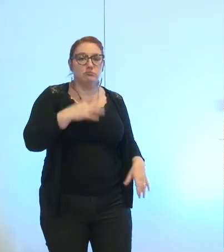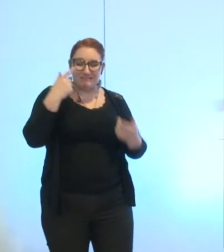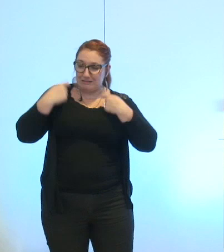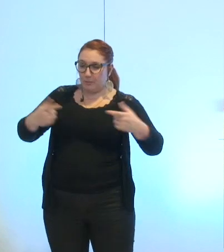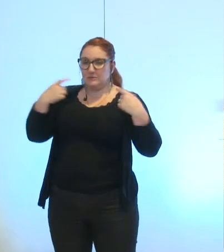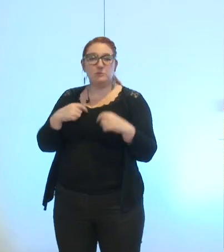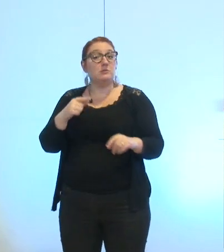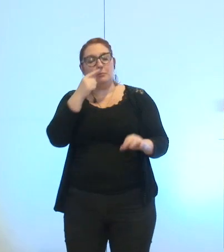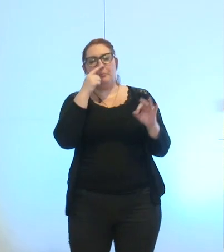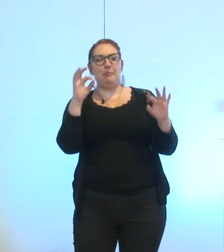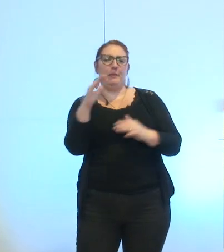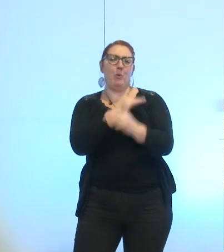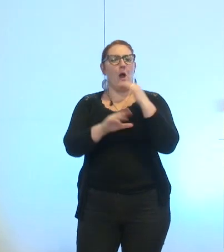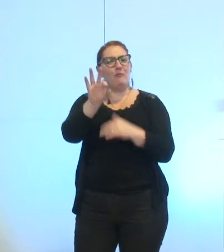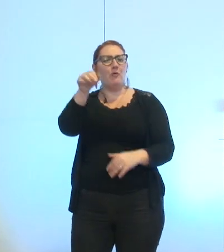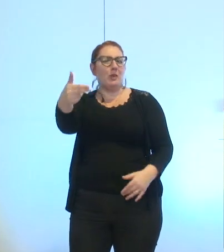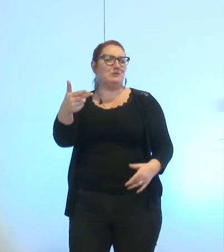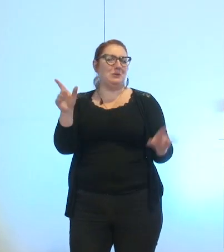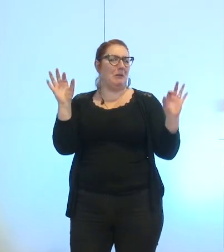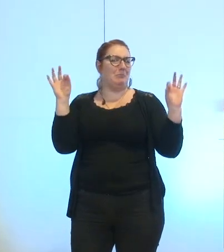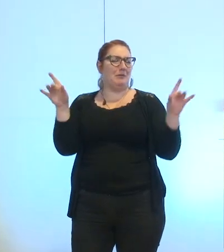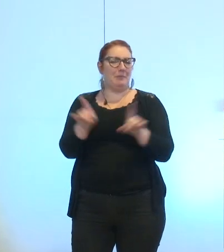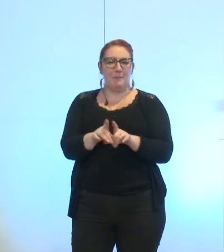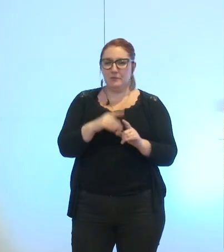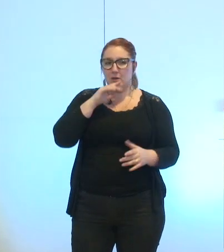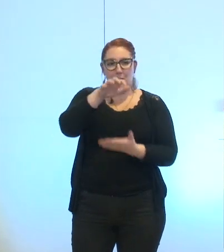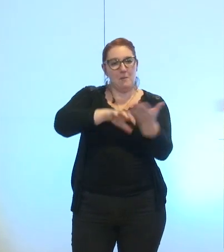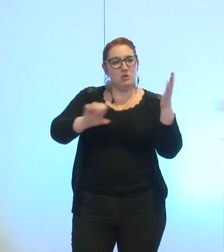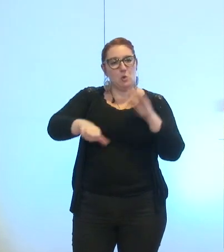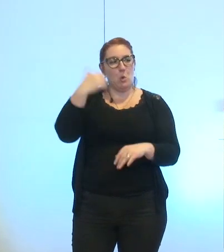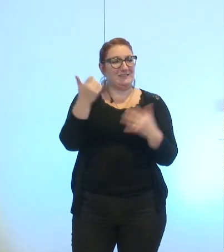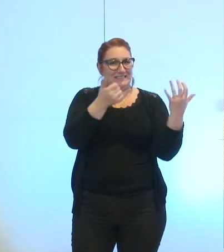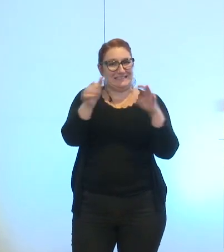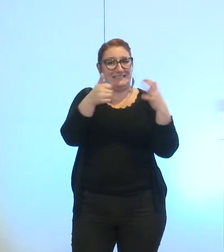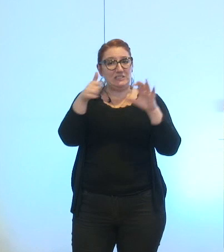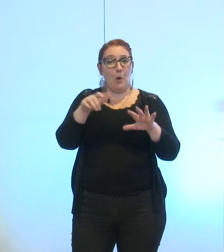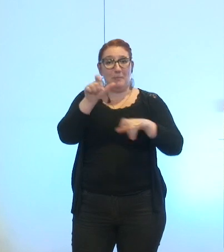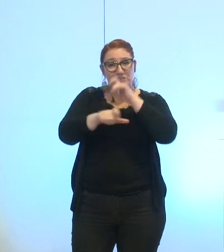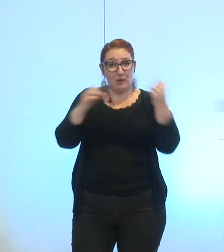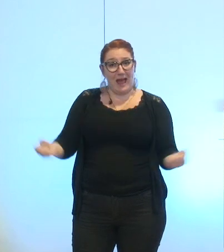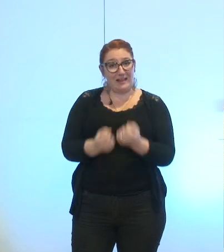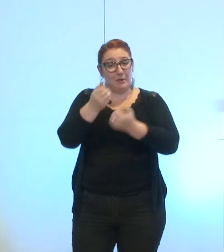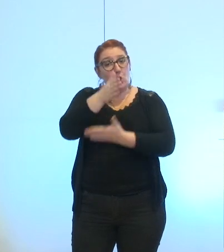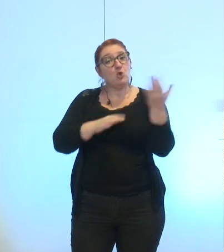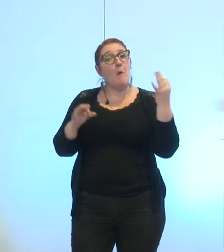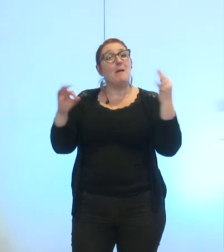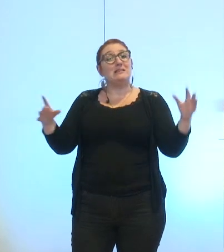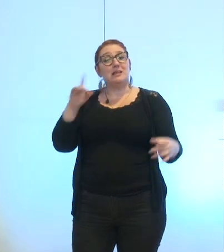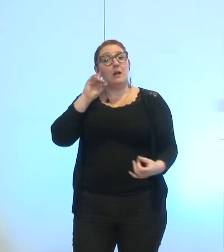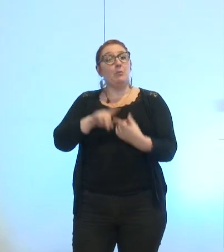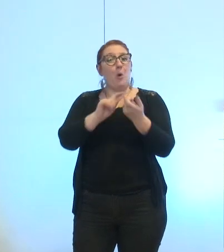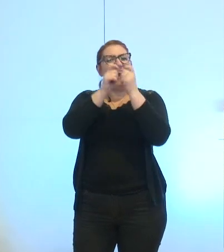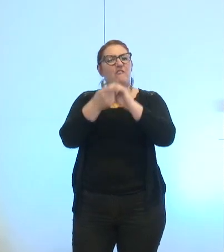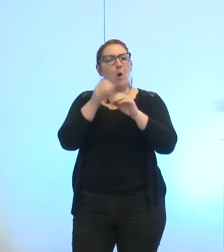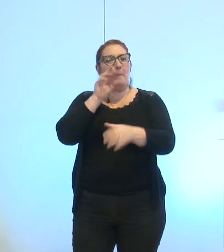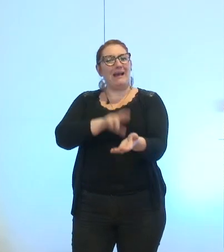du Front national page 11 on nous parle de l'embauche de 600 600 animateurs à temps Martiel pour la réforme des rites scolaires je vous avoue que